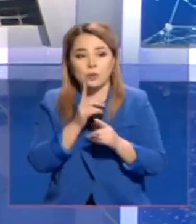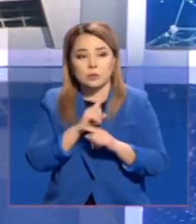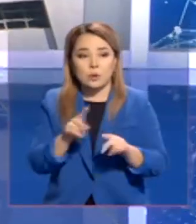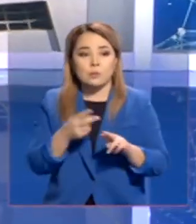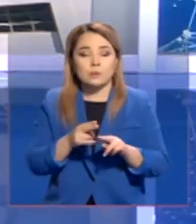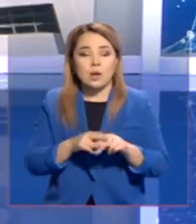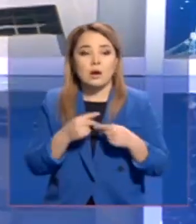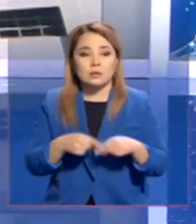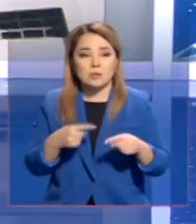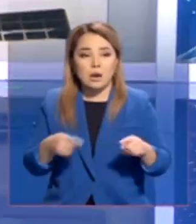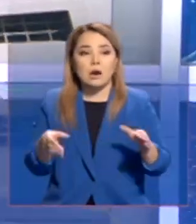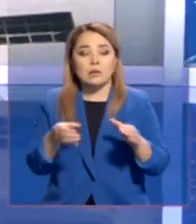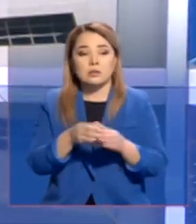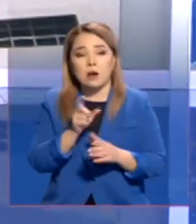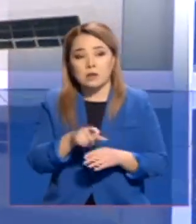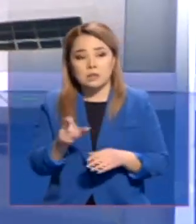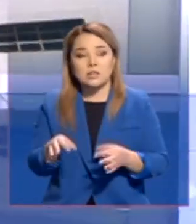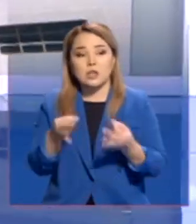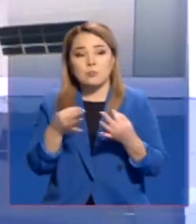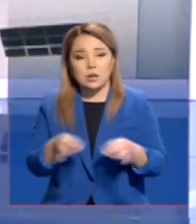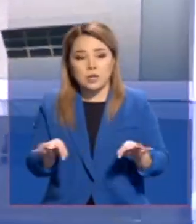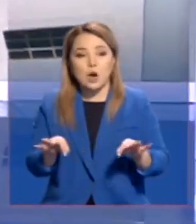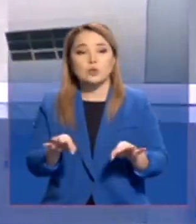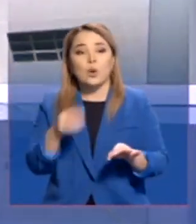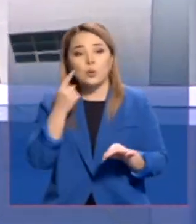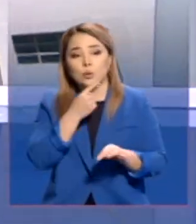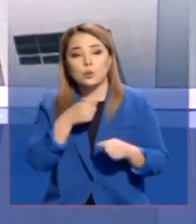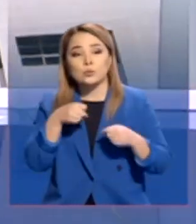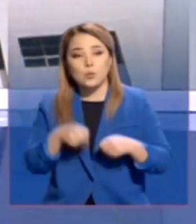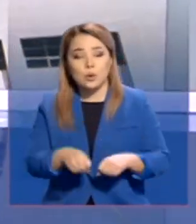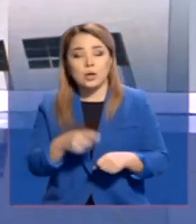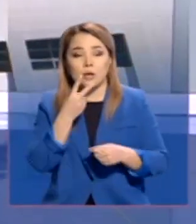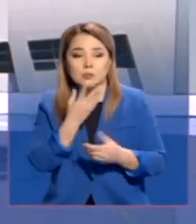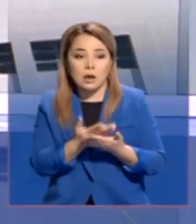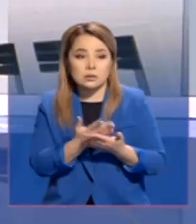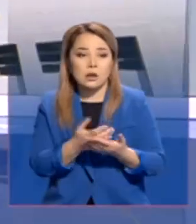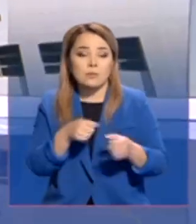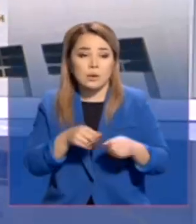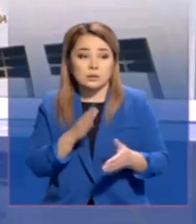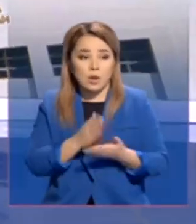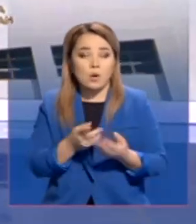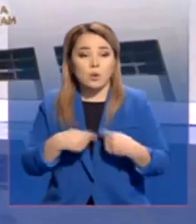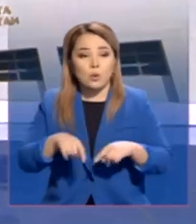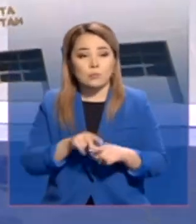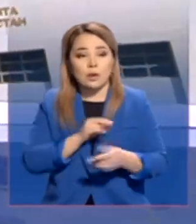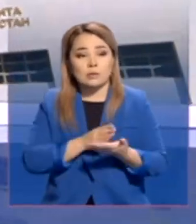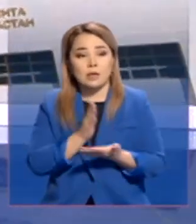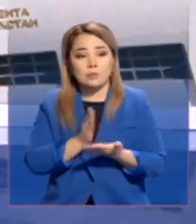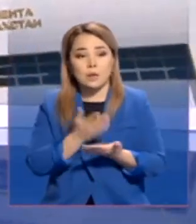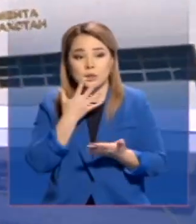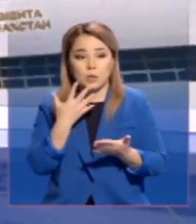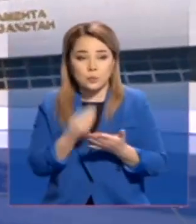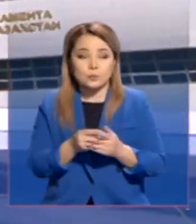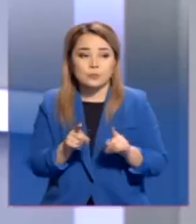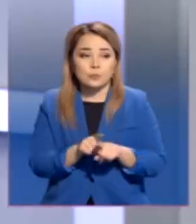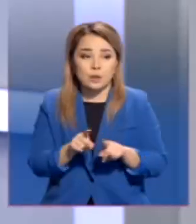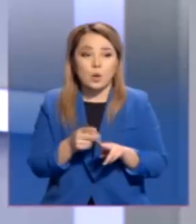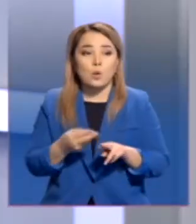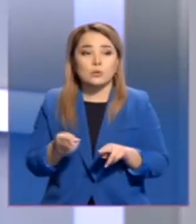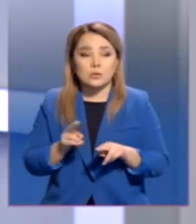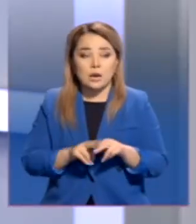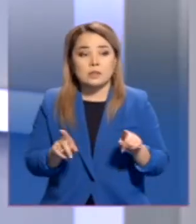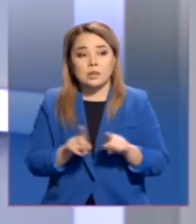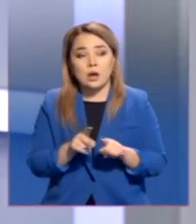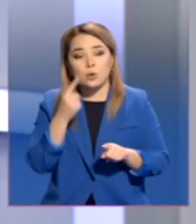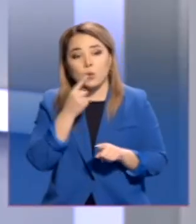Бұл жерде әртүрлі адамдардың өзінің демократиялық құқықтары мен көзқарастары болады, мүдделері болады. Бәлкім қоғамдық қайраткерлер болады. Мысалы, сондықтан